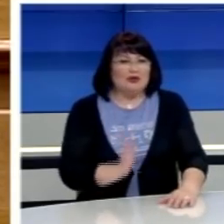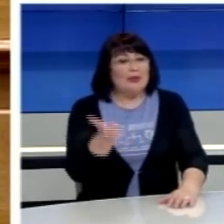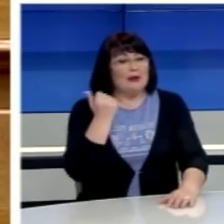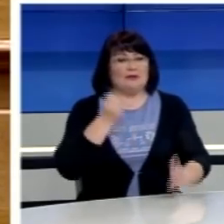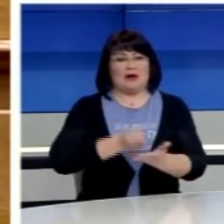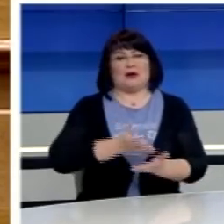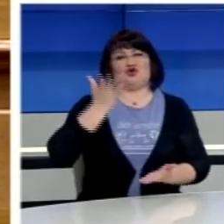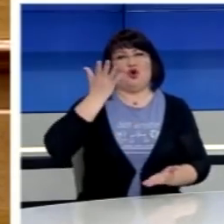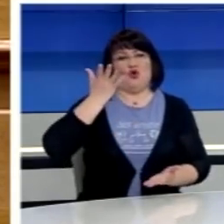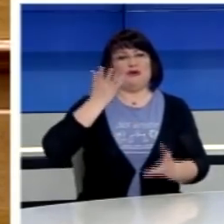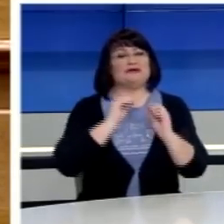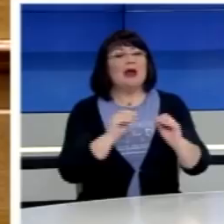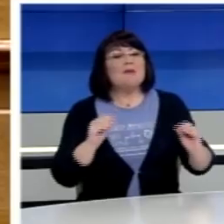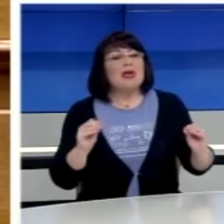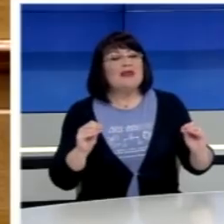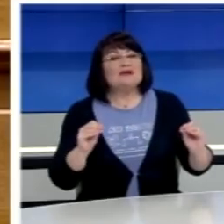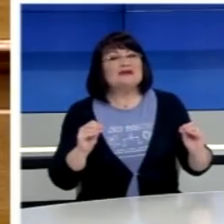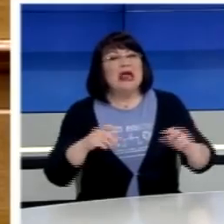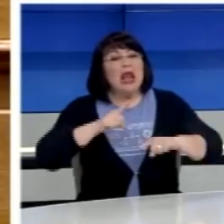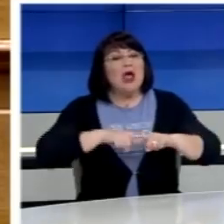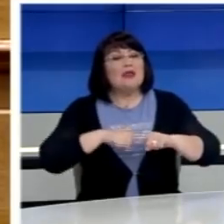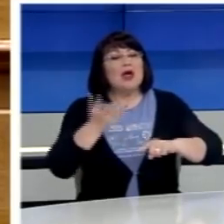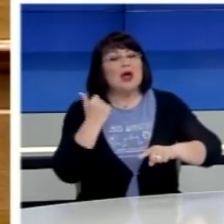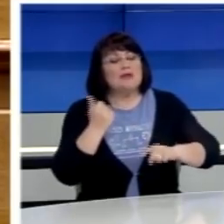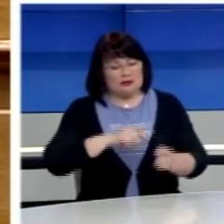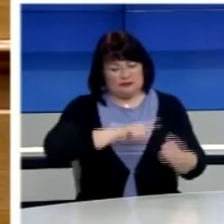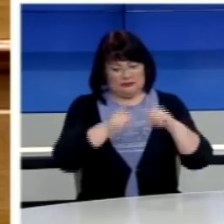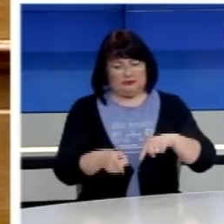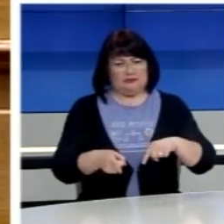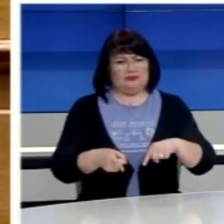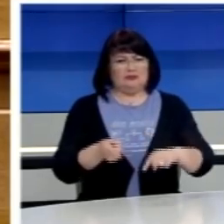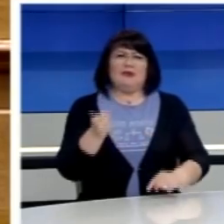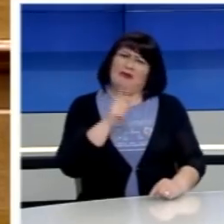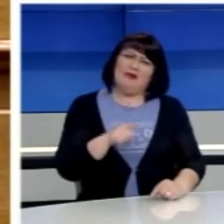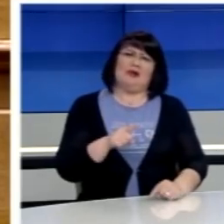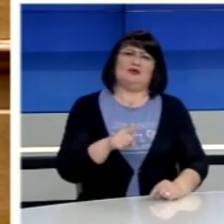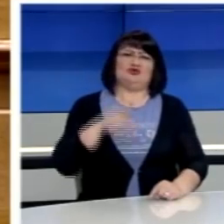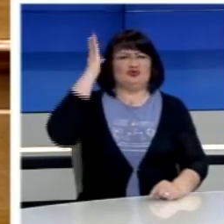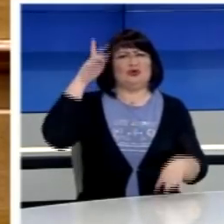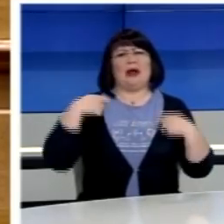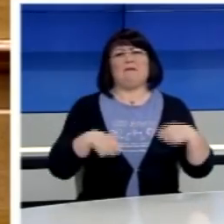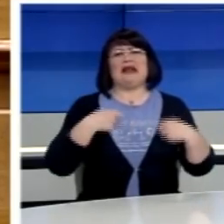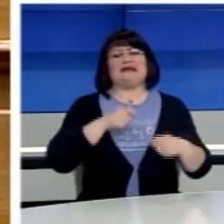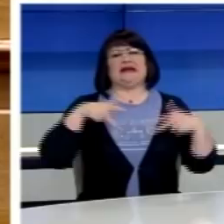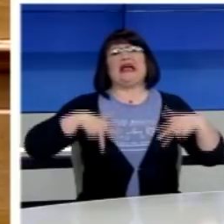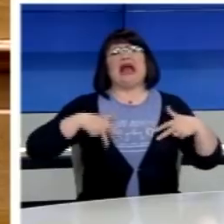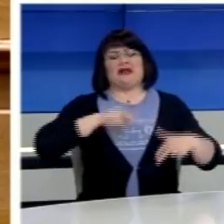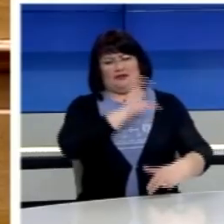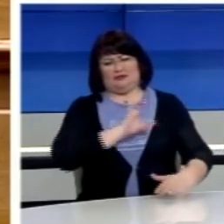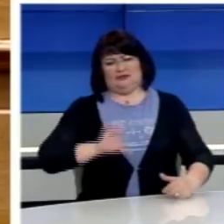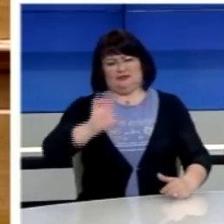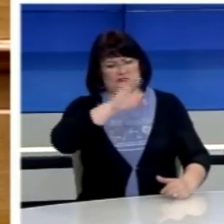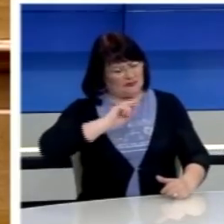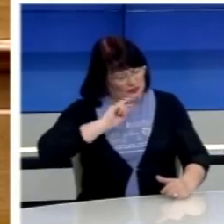υπάρχει αξιολόγηση της εκπαίδευσης στην Ελλάδα, σε αντίθεση δήθεν με άλλα καπιταλιστικά κράτη. Θα